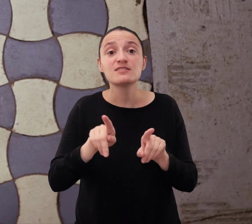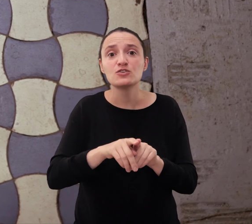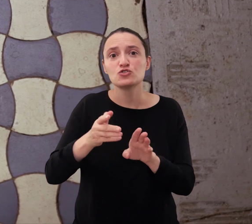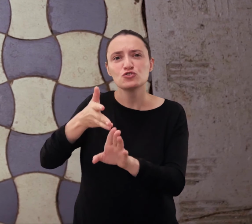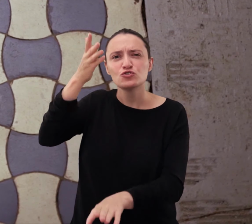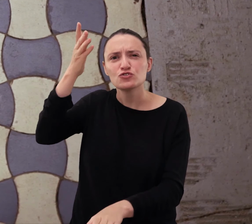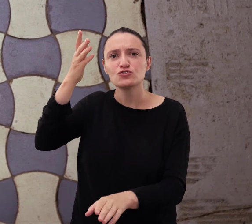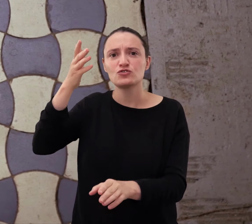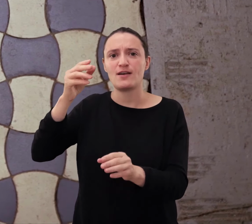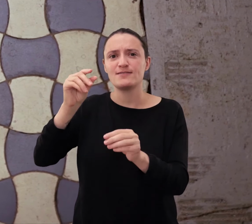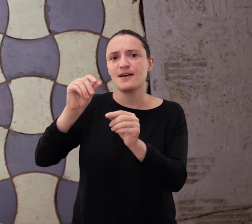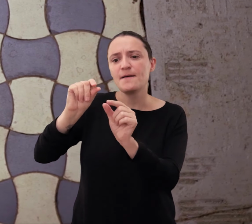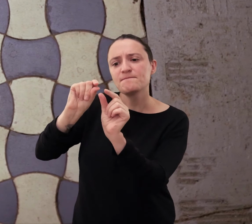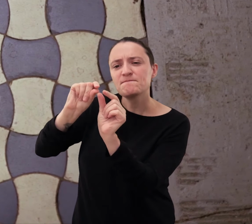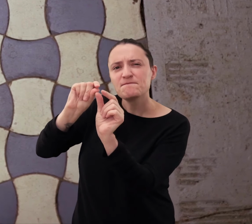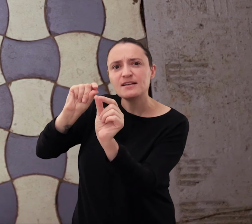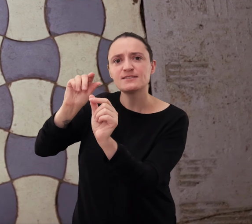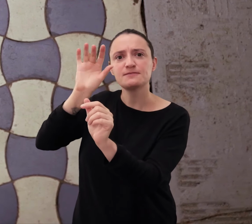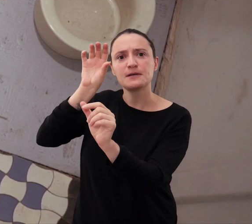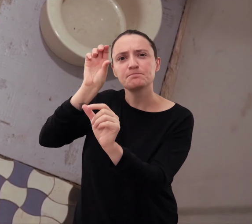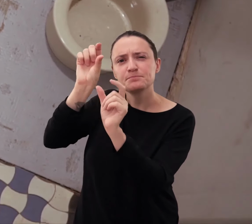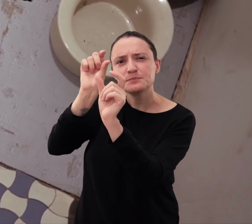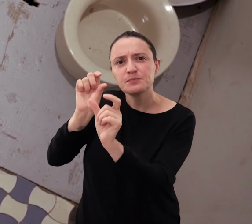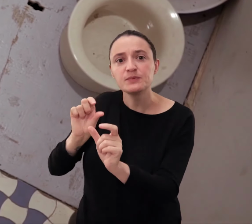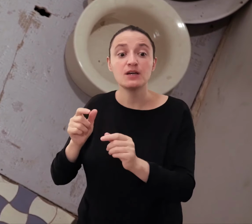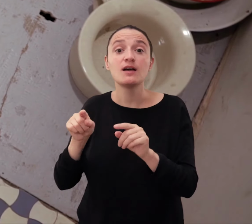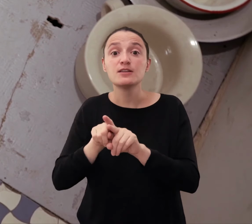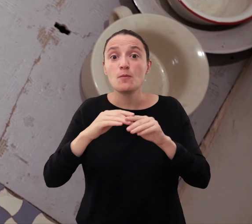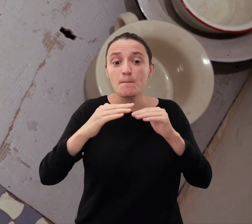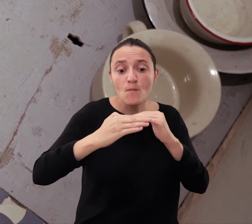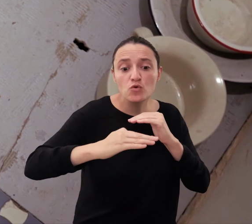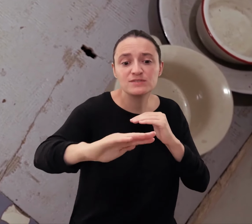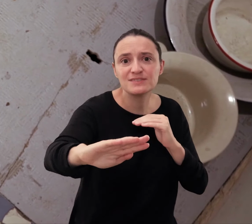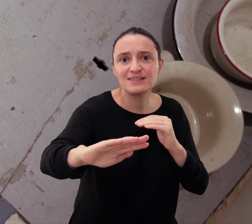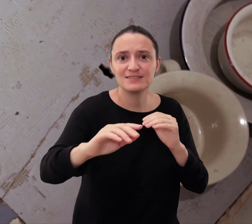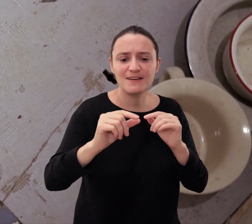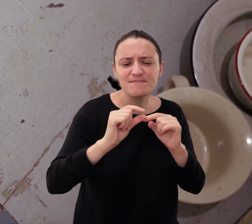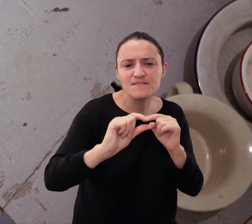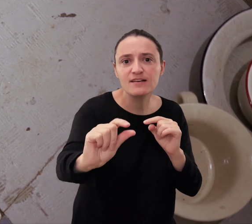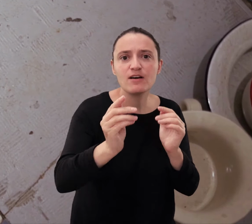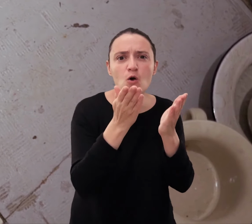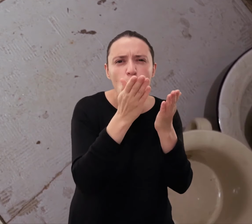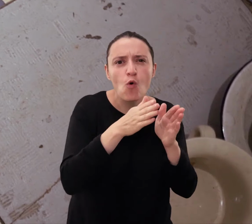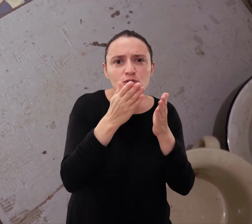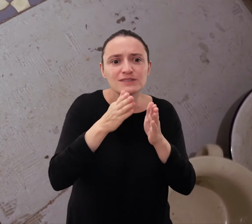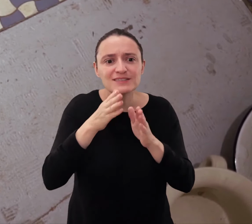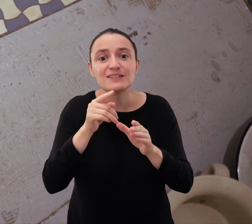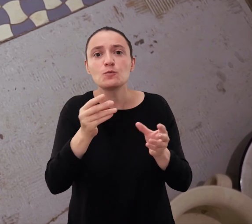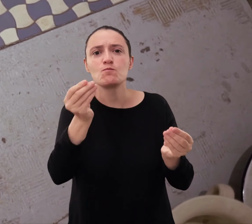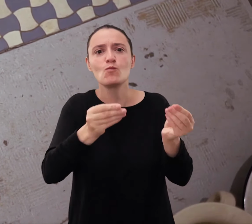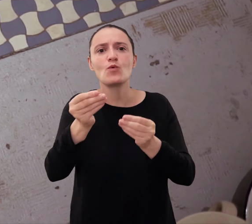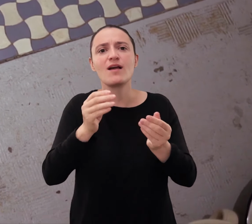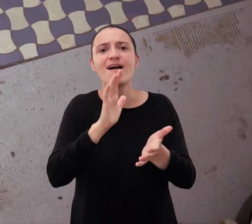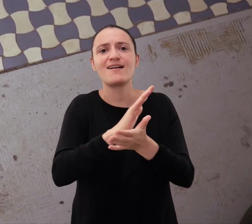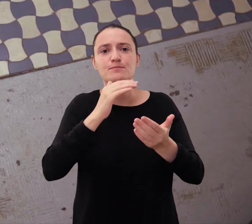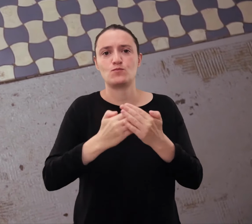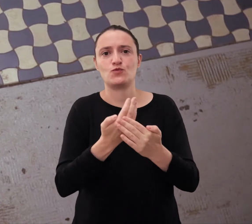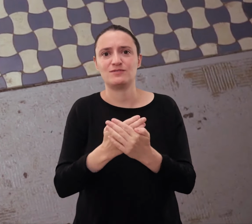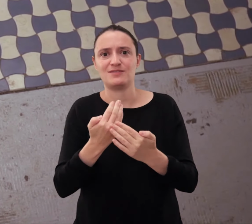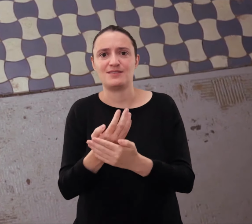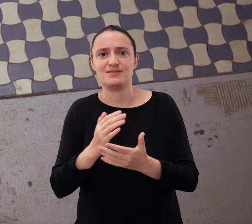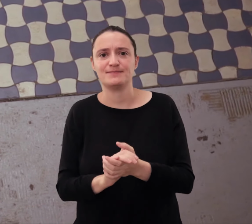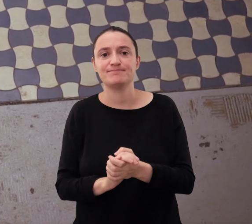dziki, kafelki maluteńkie, które tworzą mozaikę charakterystyczną dla modernizmu. Jak